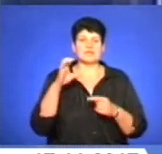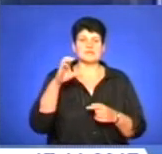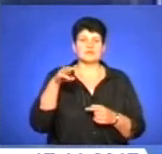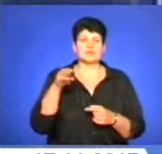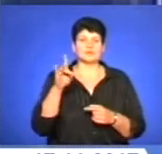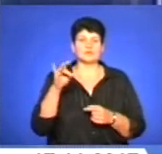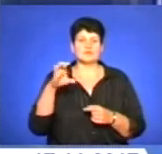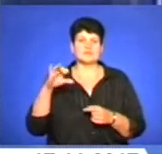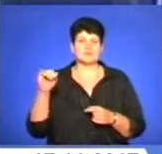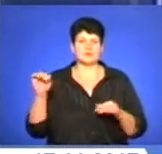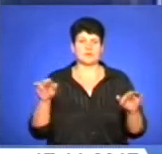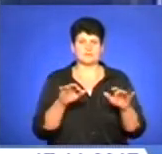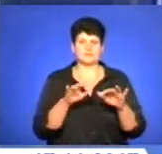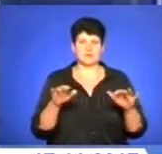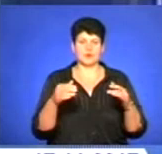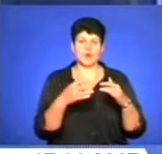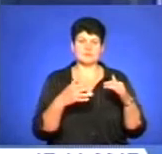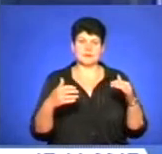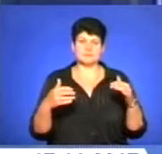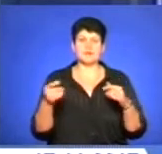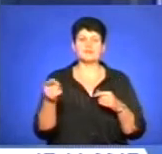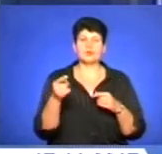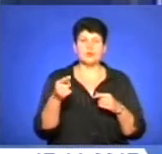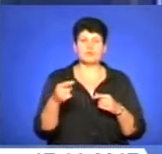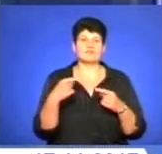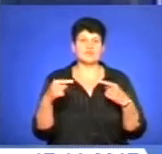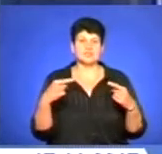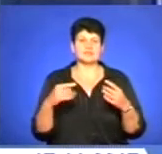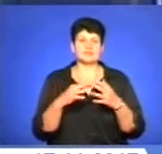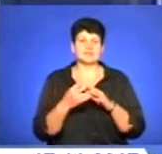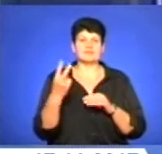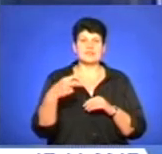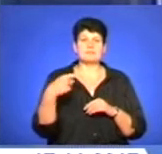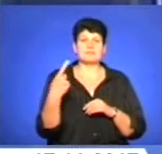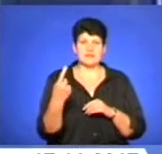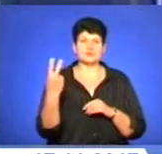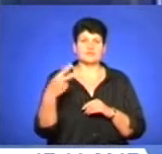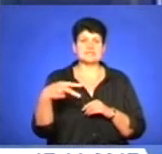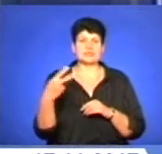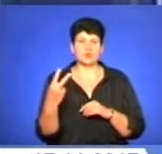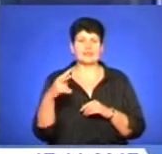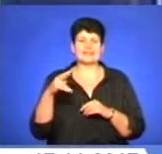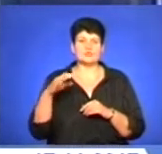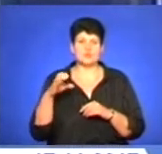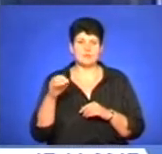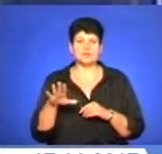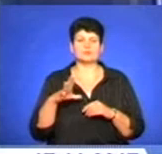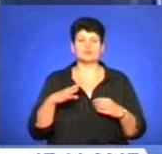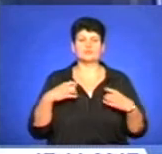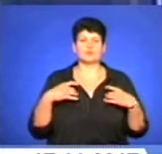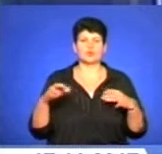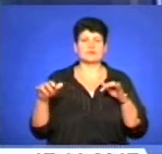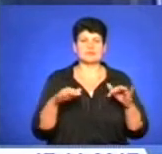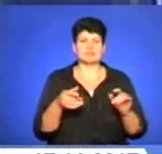бандуристів України «Кобзар». У Тернополі та інших населених пунктах 21-22 листопада відбудуться урочисті заходи